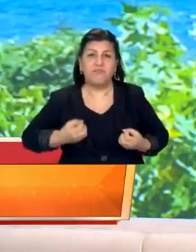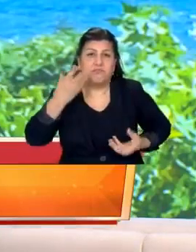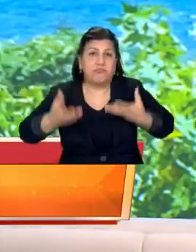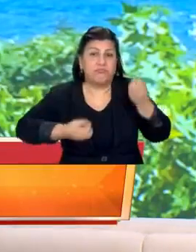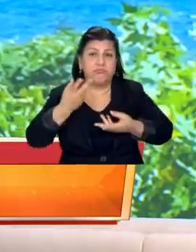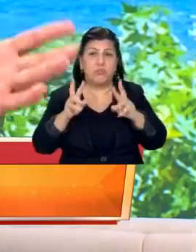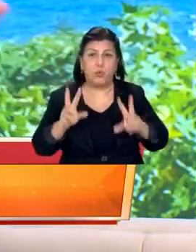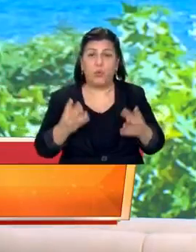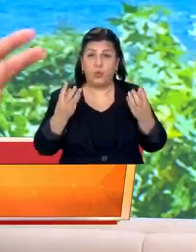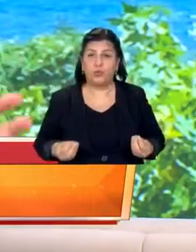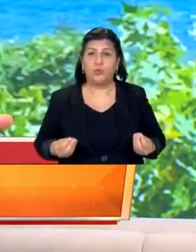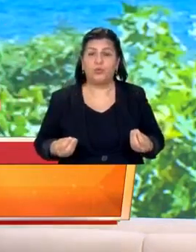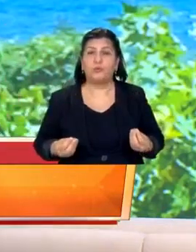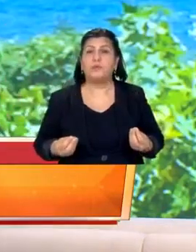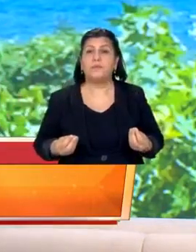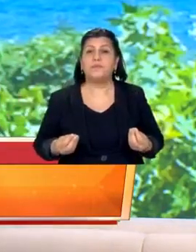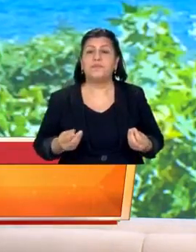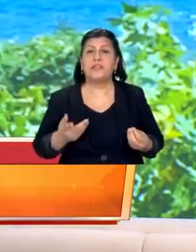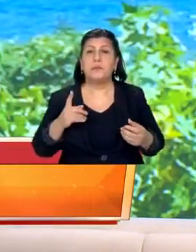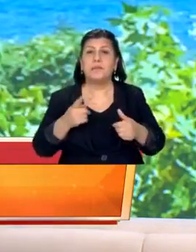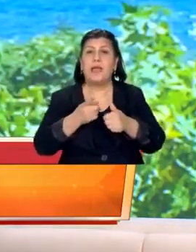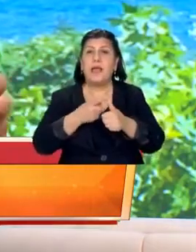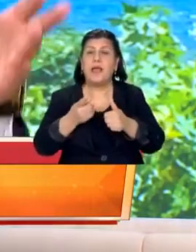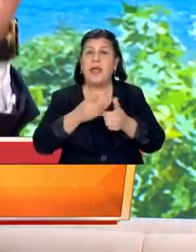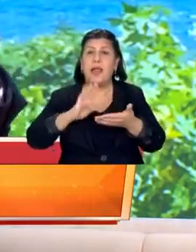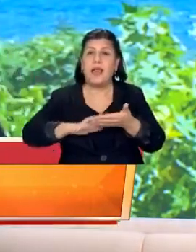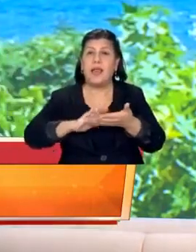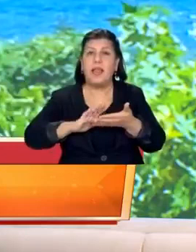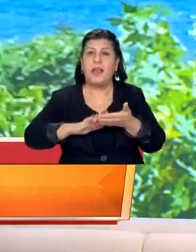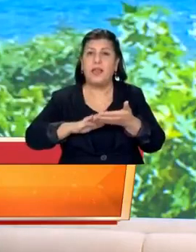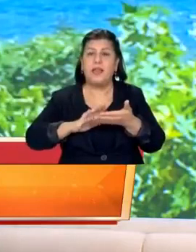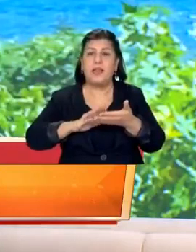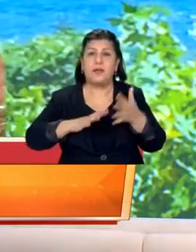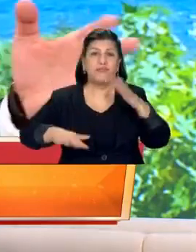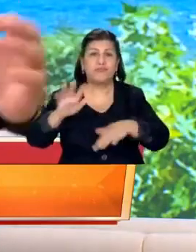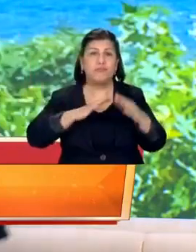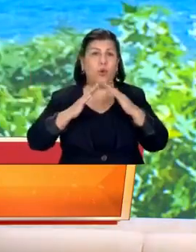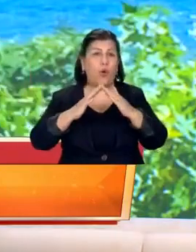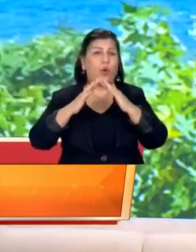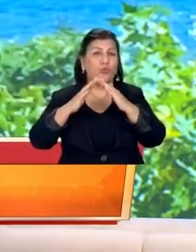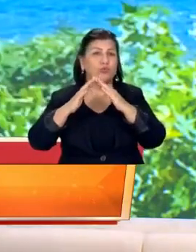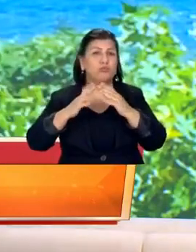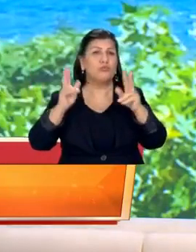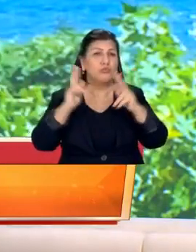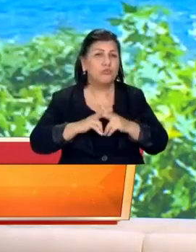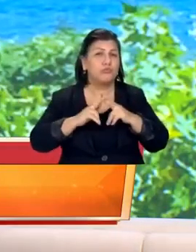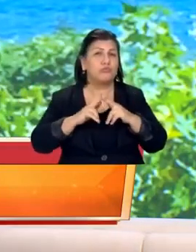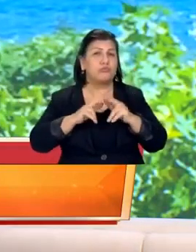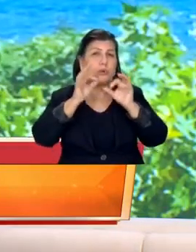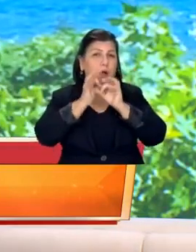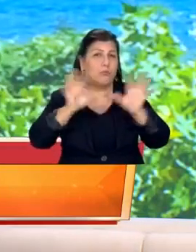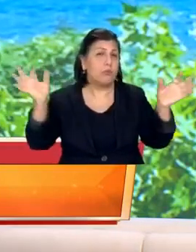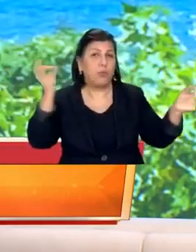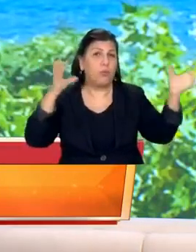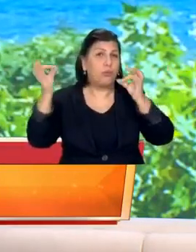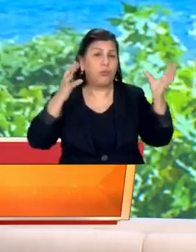yönlendiriyor Sabir de elinle itekleme başlamış San ortalığı da vermeleri vermezsen komşu polis duymazlar